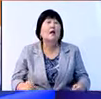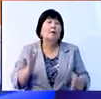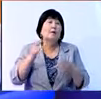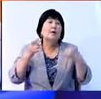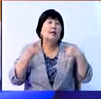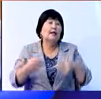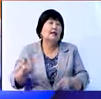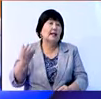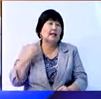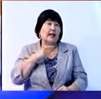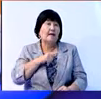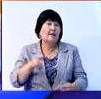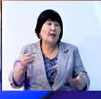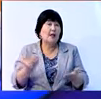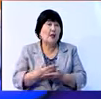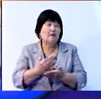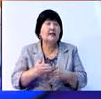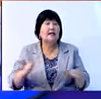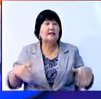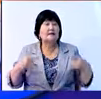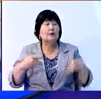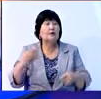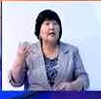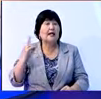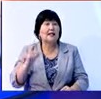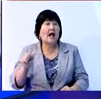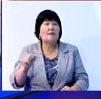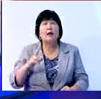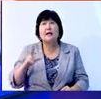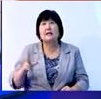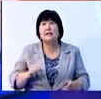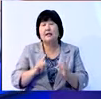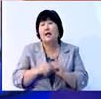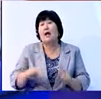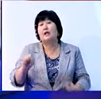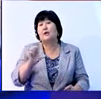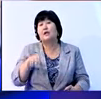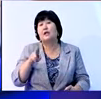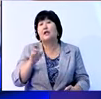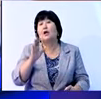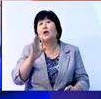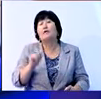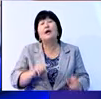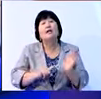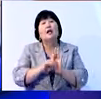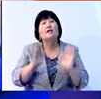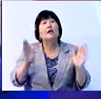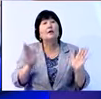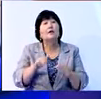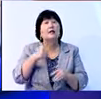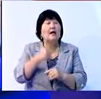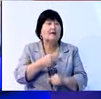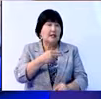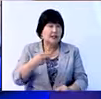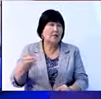В прямом эфире на телеканале «Кызылорда новости». Здравствуйте. В студии с вами я, Кристина Алмазқызы. Сурдоперевод Айткуль Садыковы. Вначале коротко о